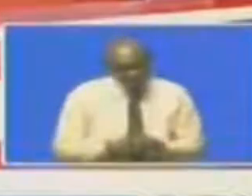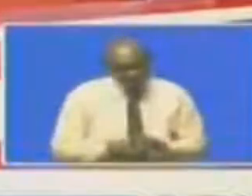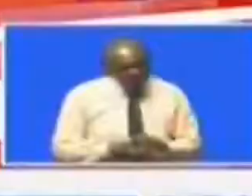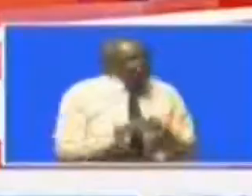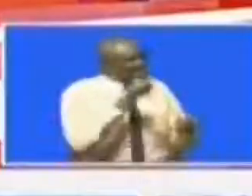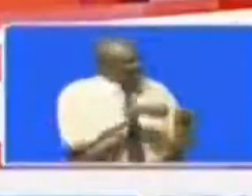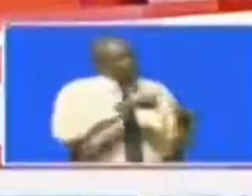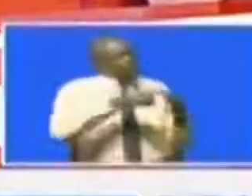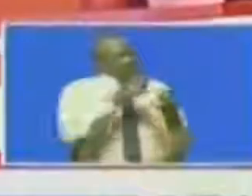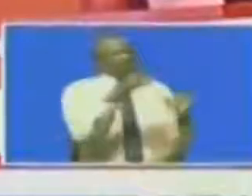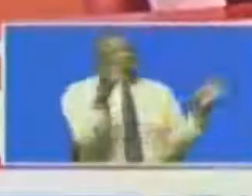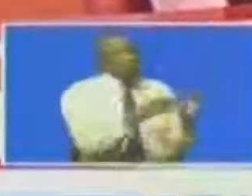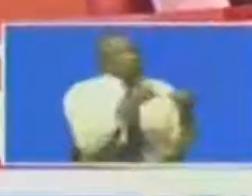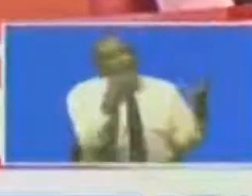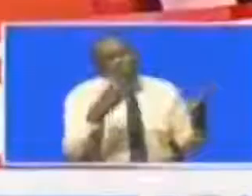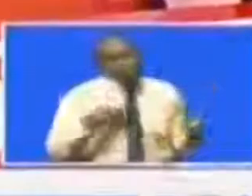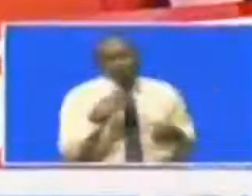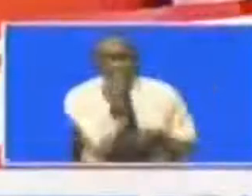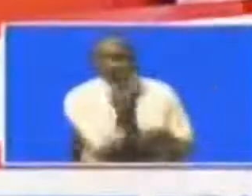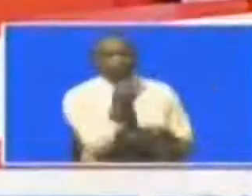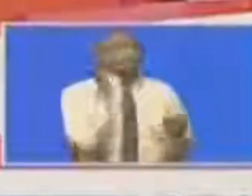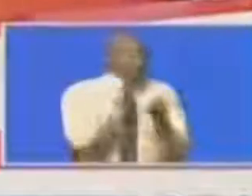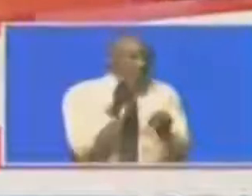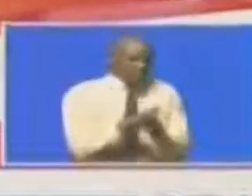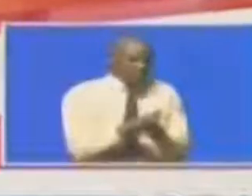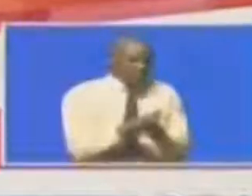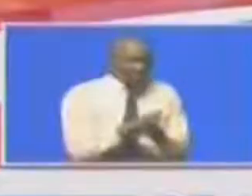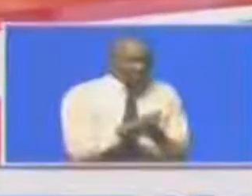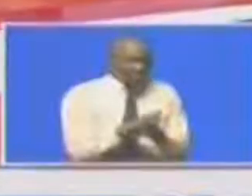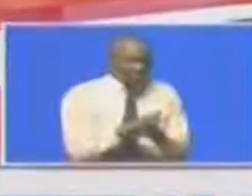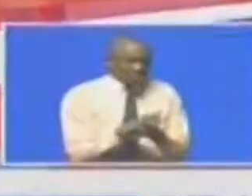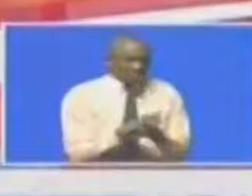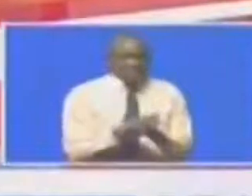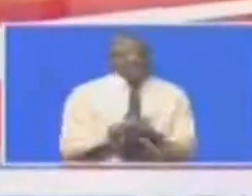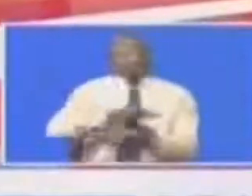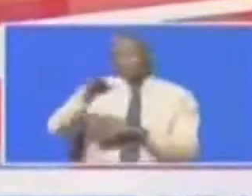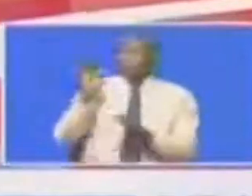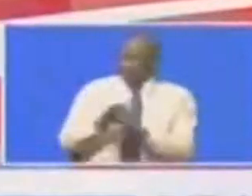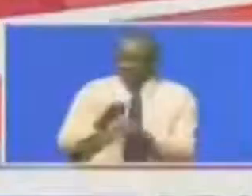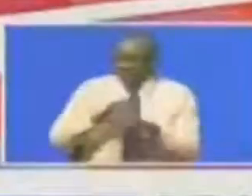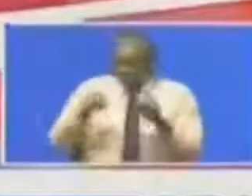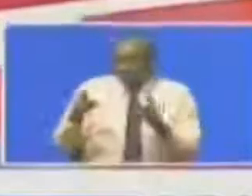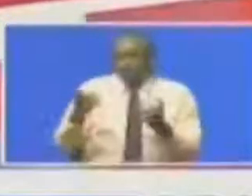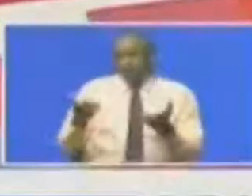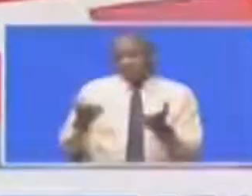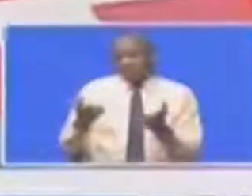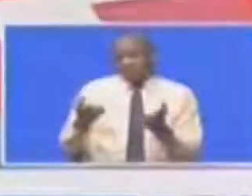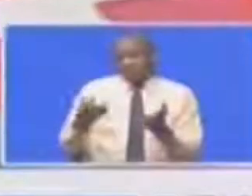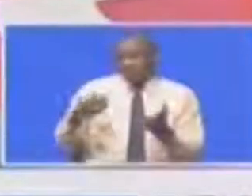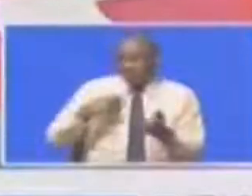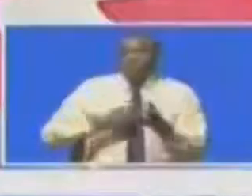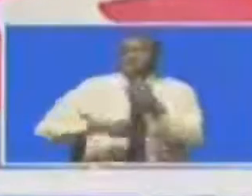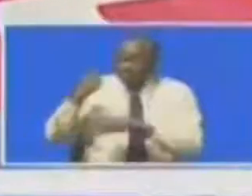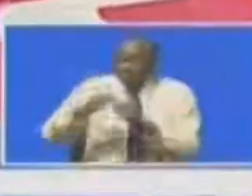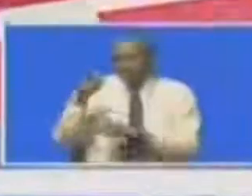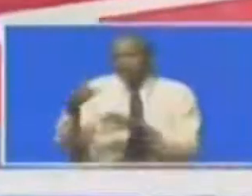kuanzisha hicho kikundi, mko watu wangapi? Watatu? Ama mko wengi bado mmeongezeka? Tuko wengi, lakini wale ambao wako active katika